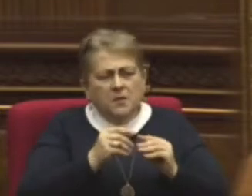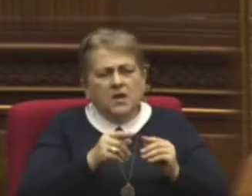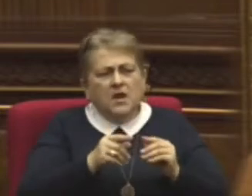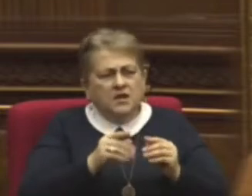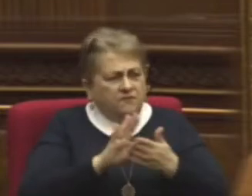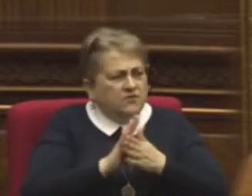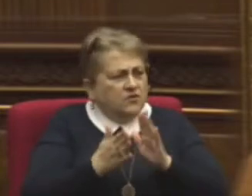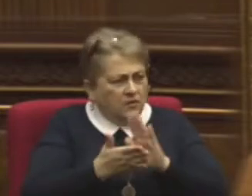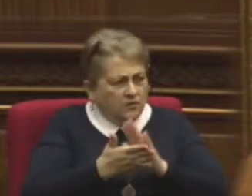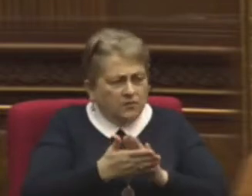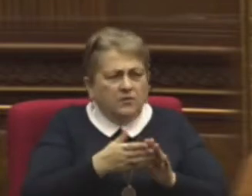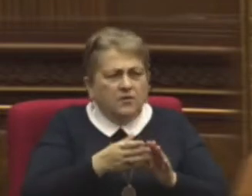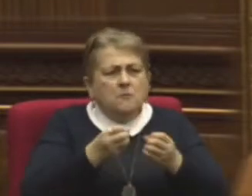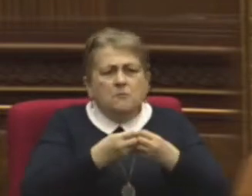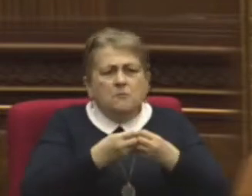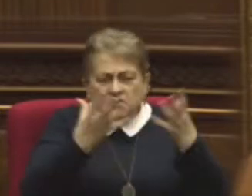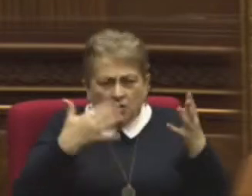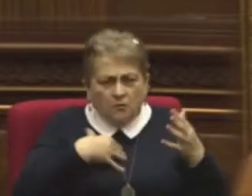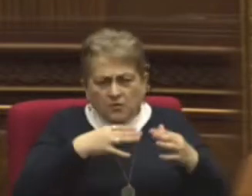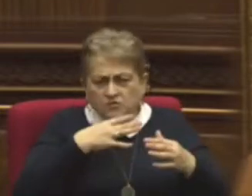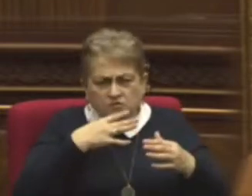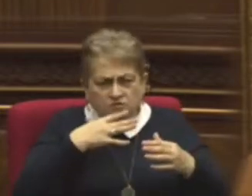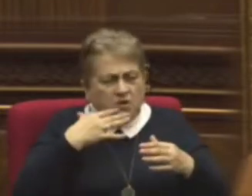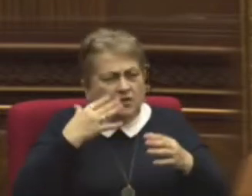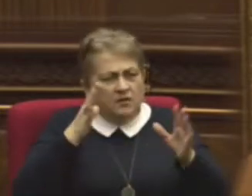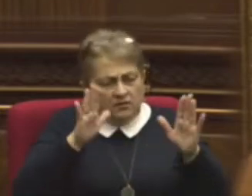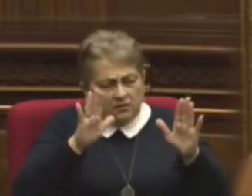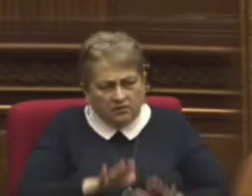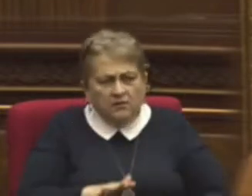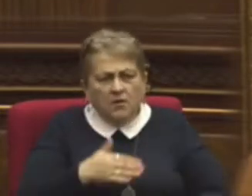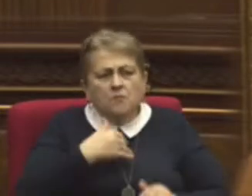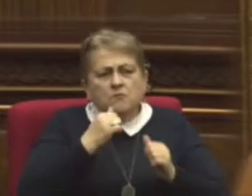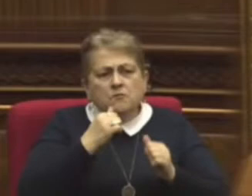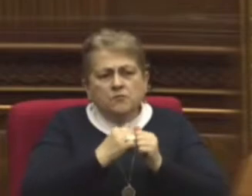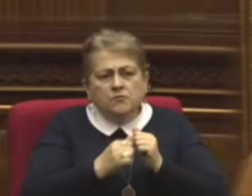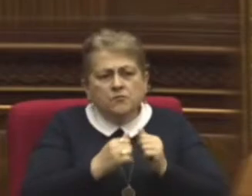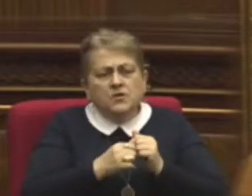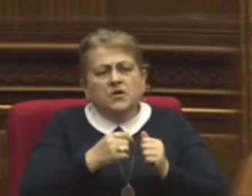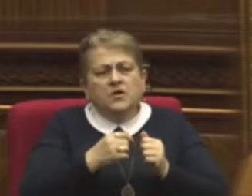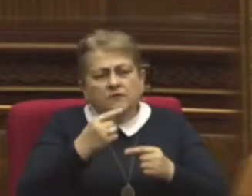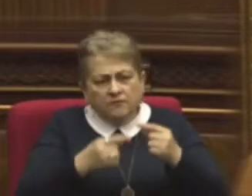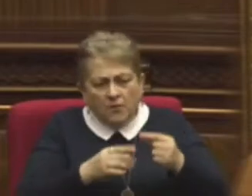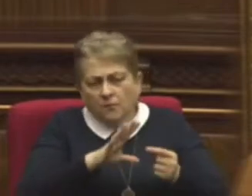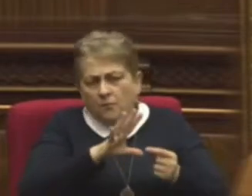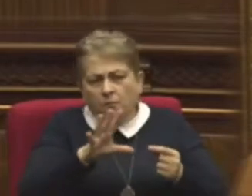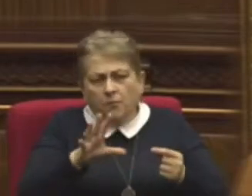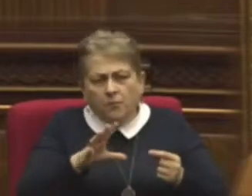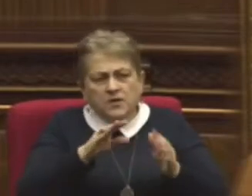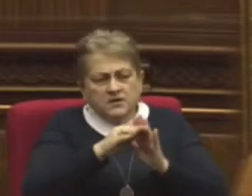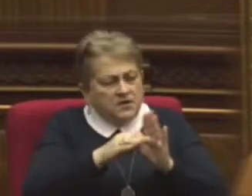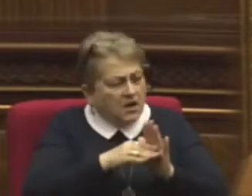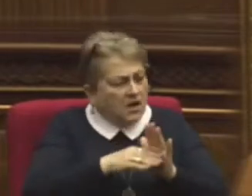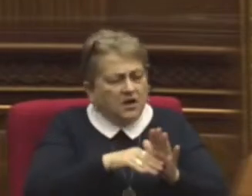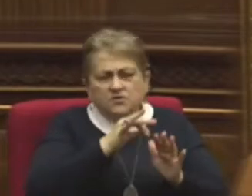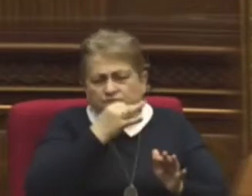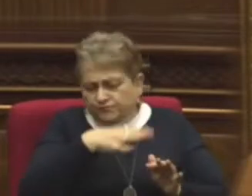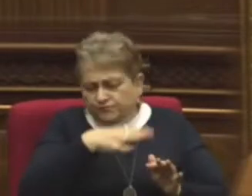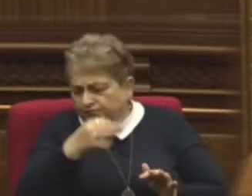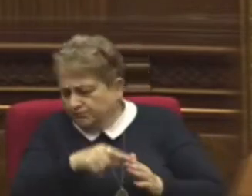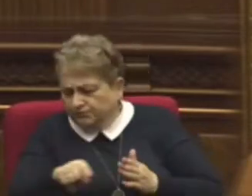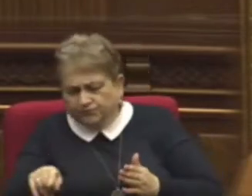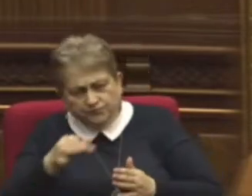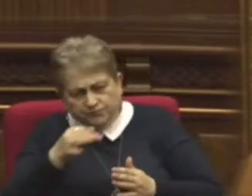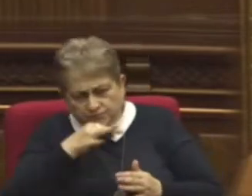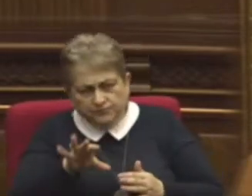այդ միջակության մշակույթը մեզ մոտ շատ է արմատ գցել, մենք ամենթաց ձգտում ենք միջակության, մենք բոլոր գերազանցության ծրագրերը չենք սիրում,